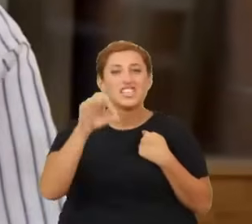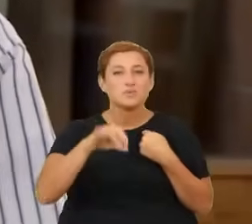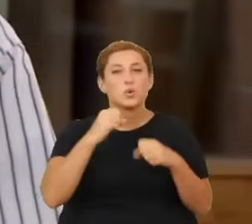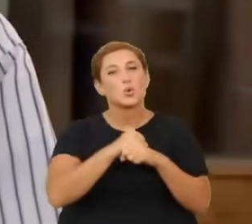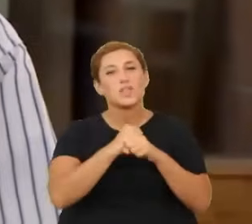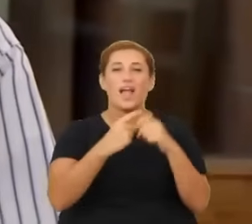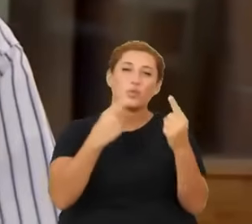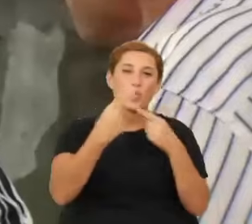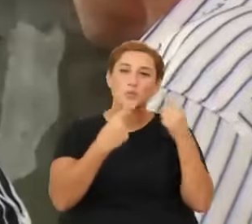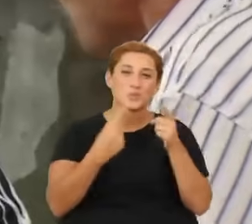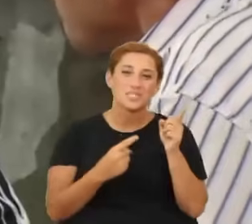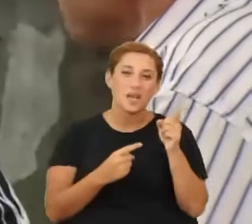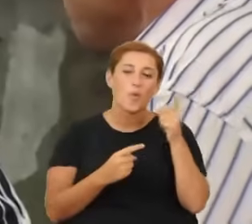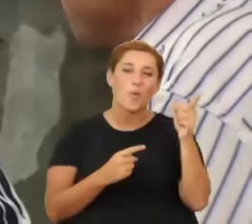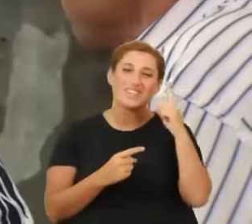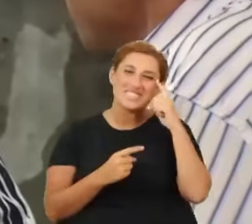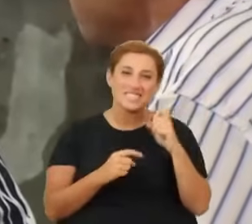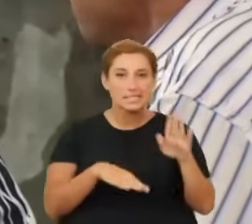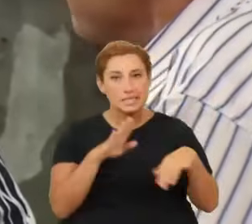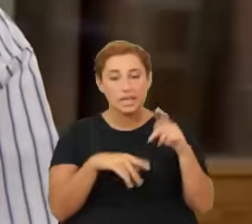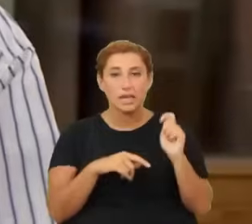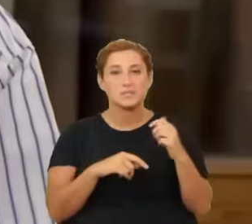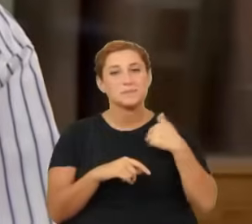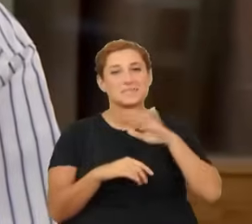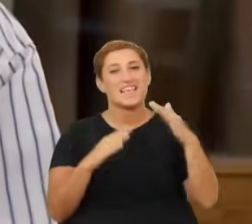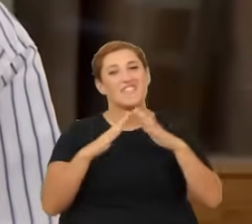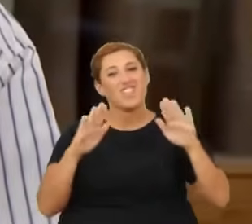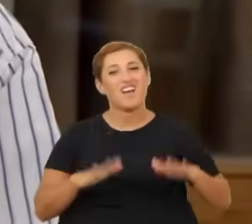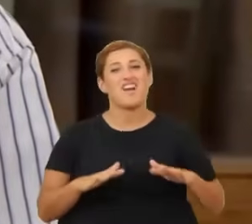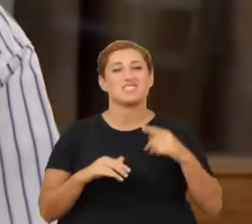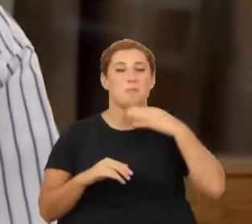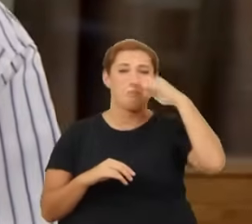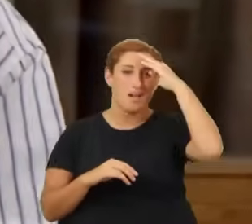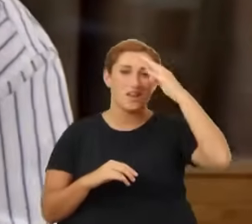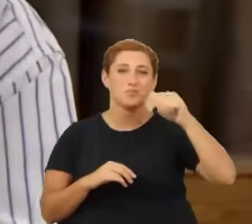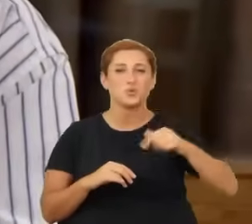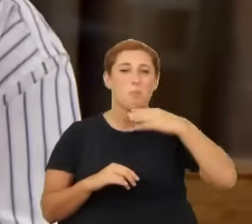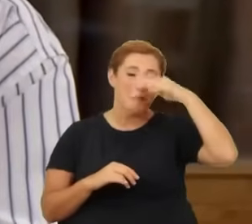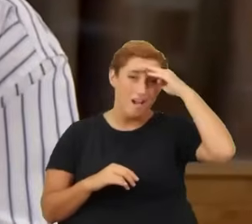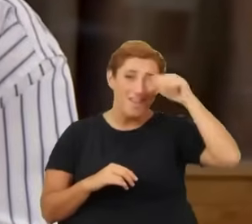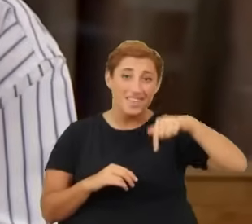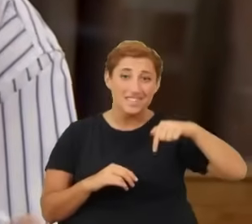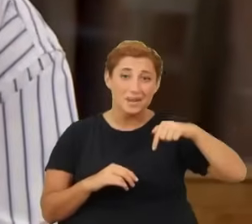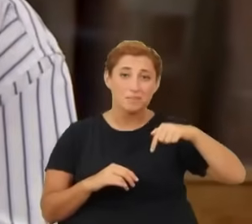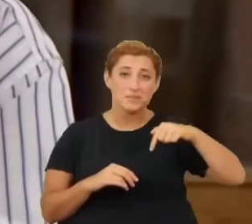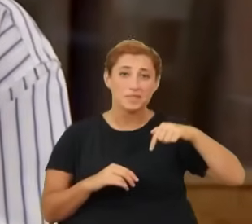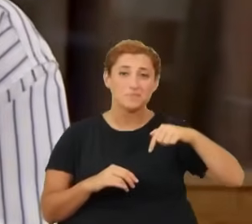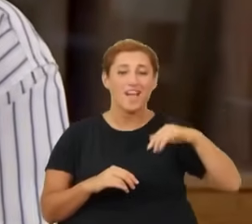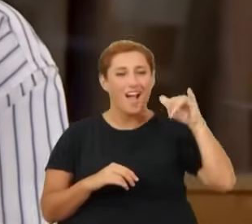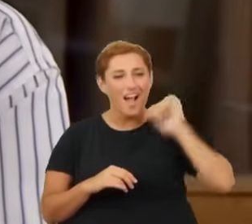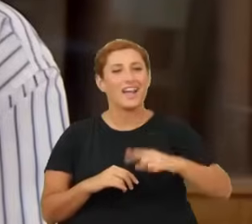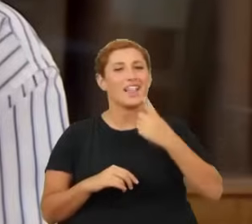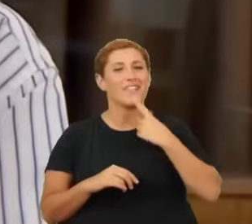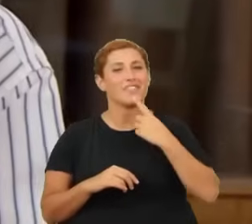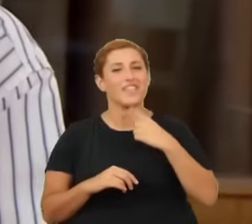şimdi Gülden'le konuşsan, onu ikna etsen, biz evde kalsak bayramda, şu bayramı hakkıyla,